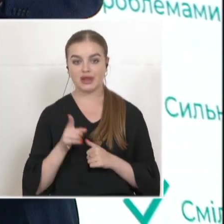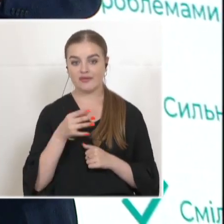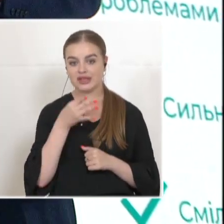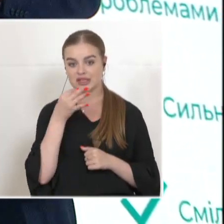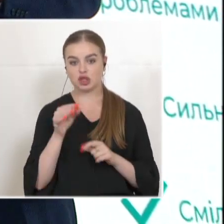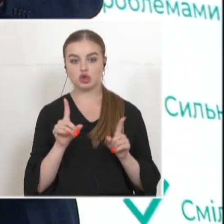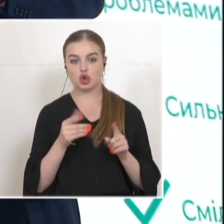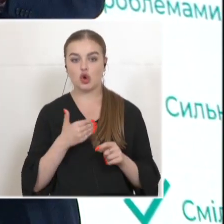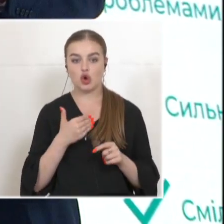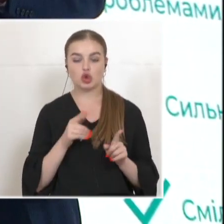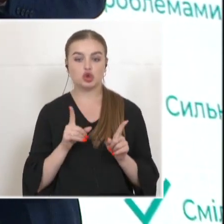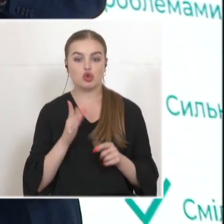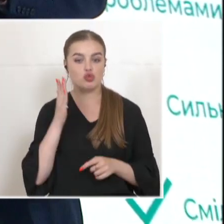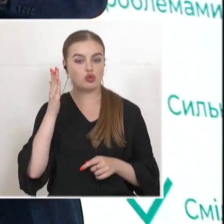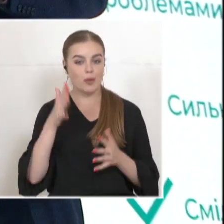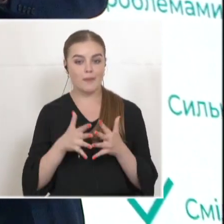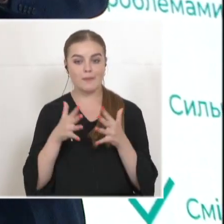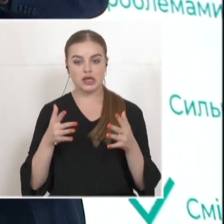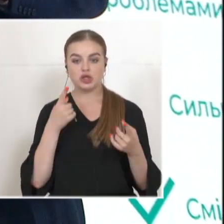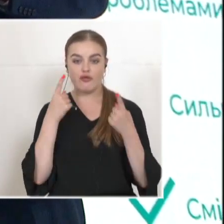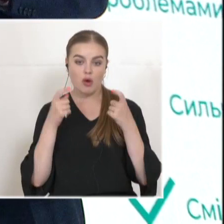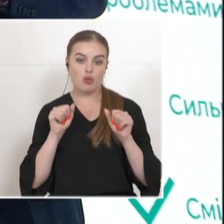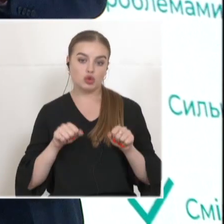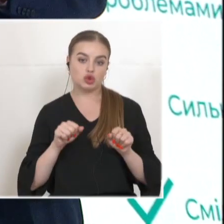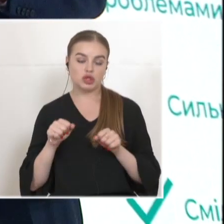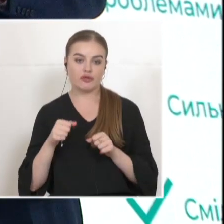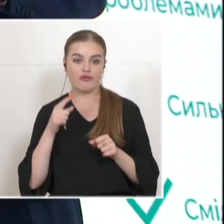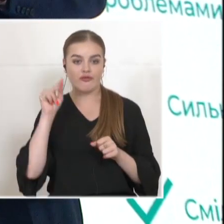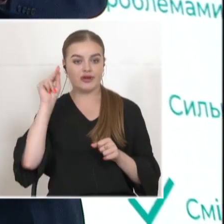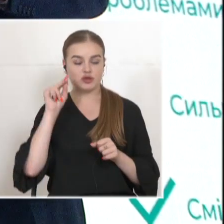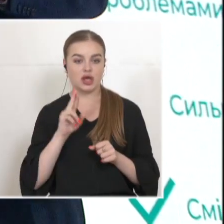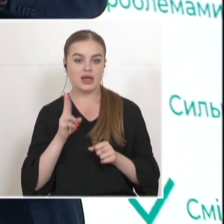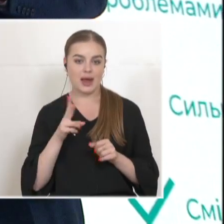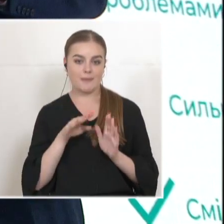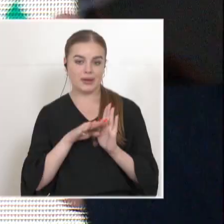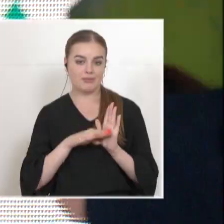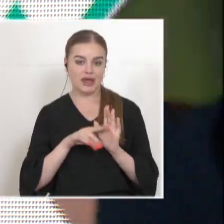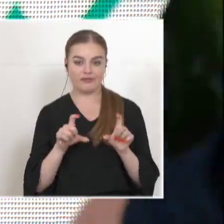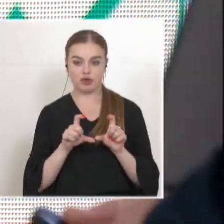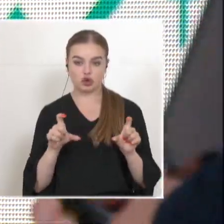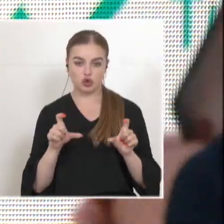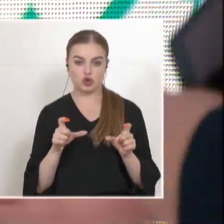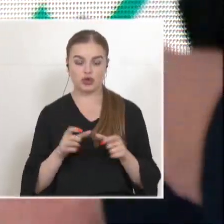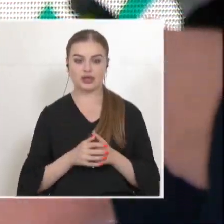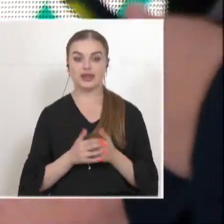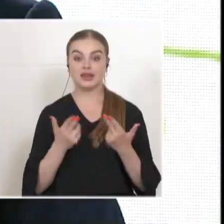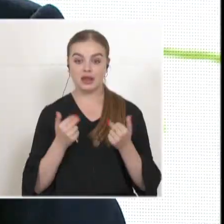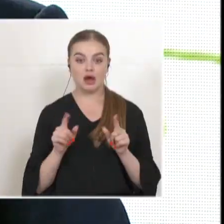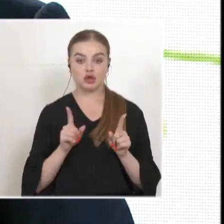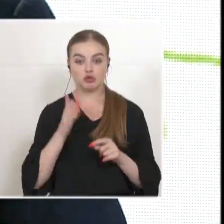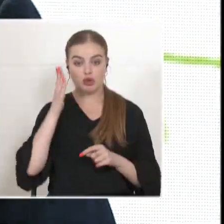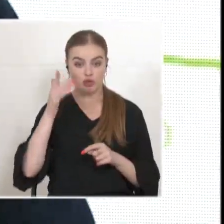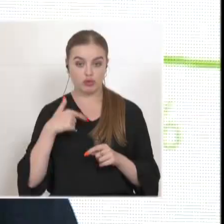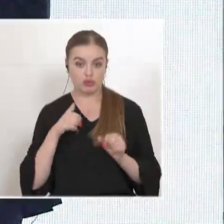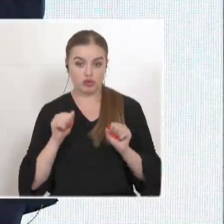б, щоб було більше інформації, можливо, вивчалося як предмет у школі. Так, щоб і у майбутньому ми могли бути